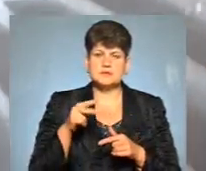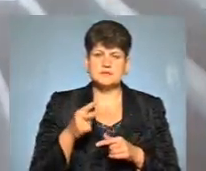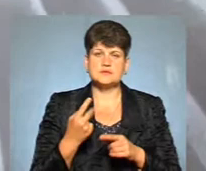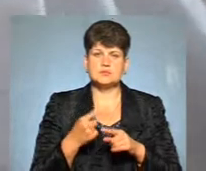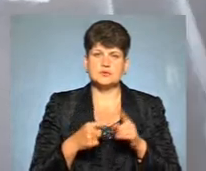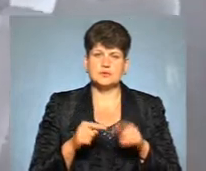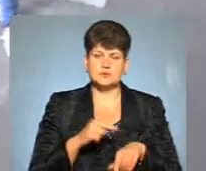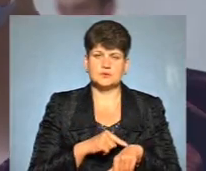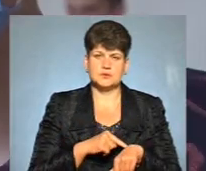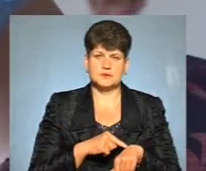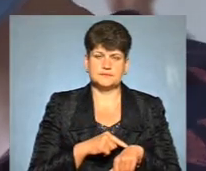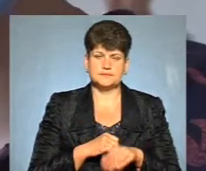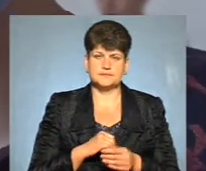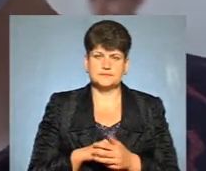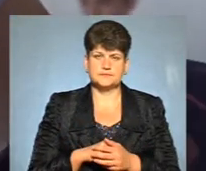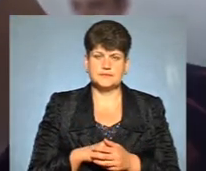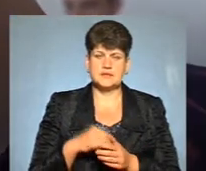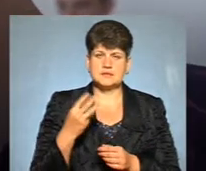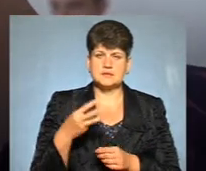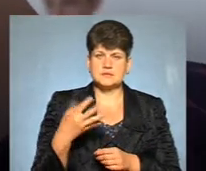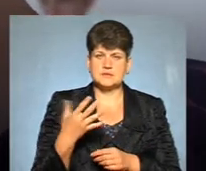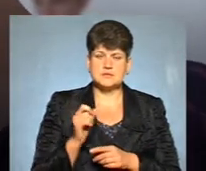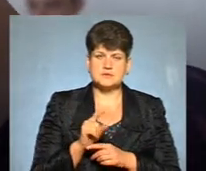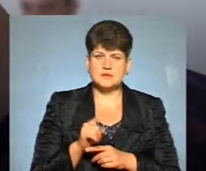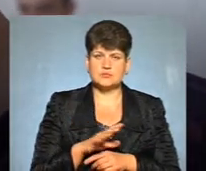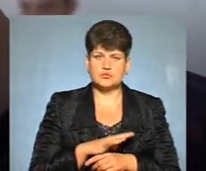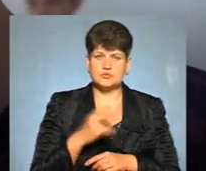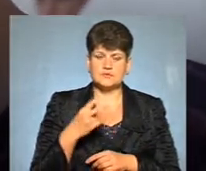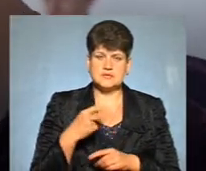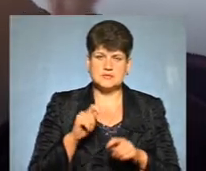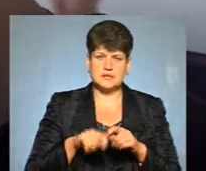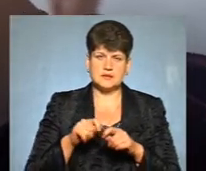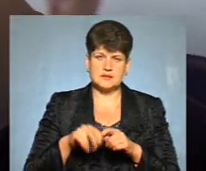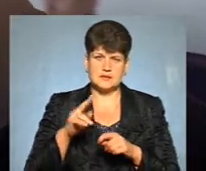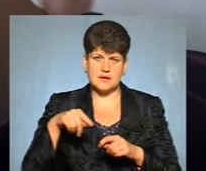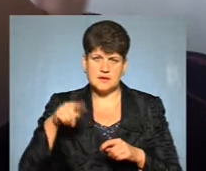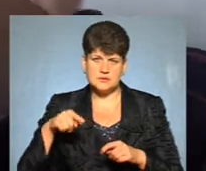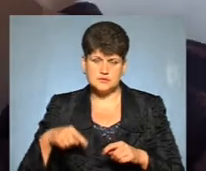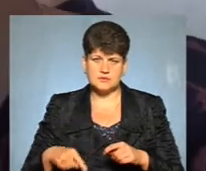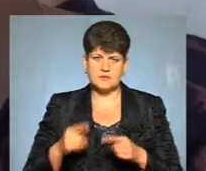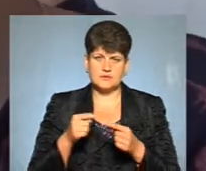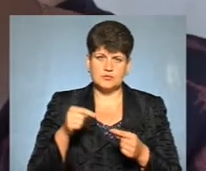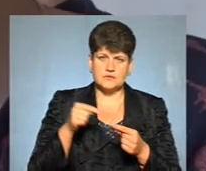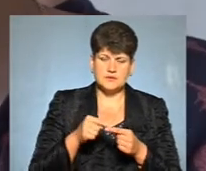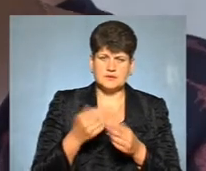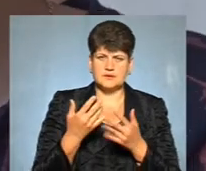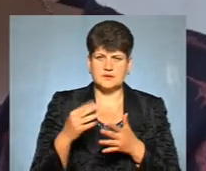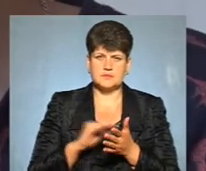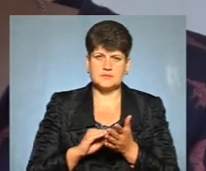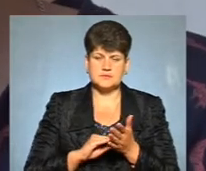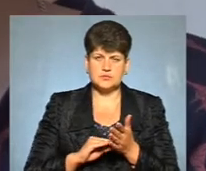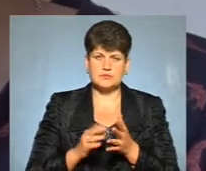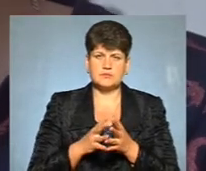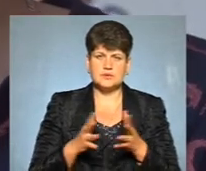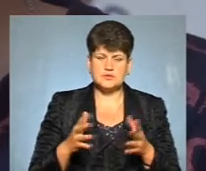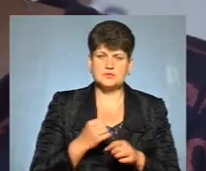години. З 35 завдань було 20 тестових, пару відповідностей і пару письмових задач. Більшість